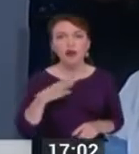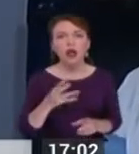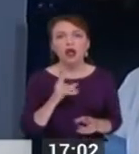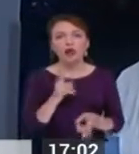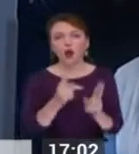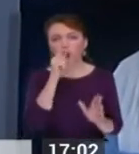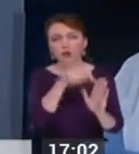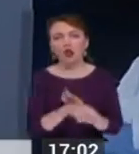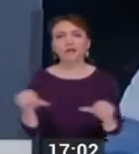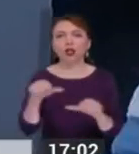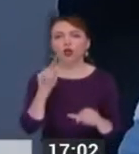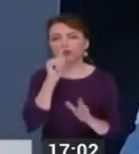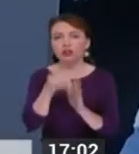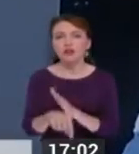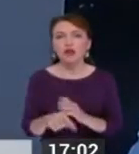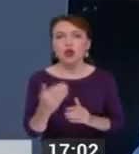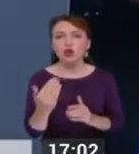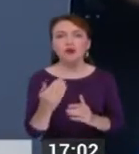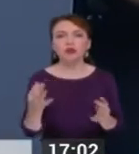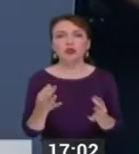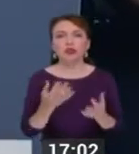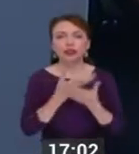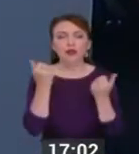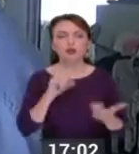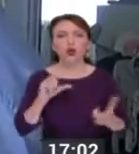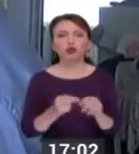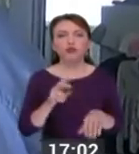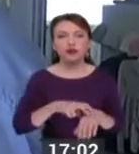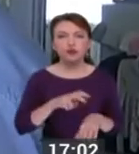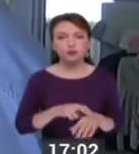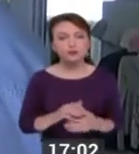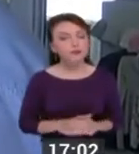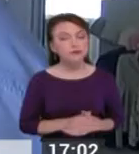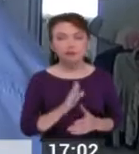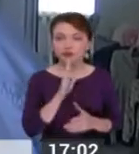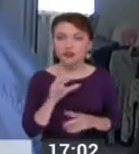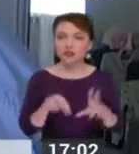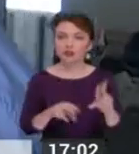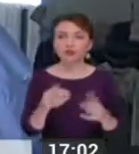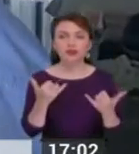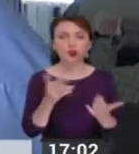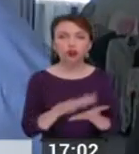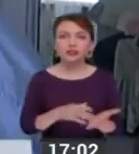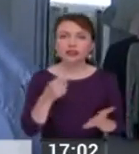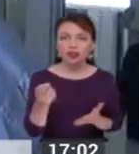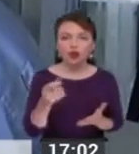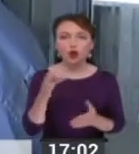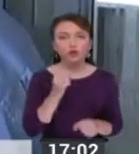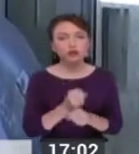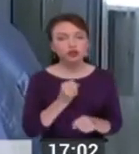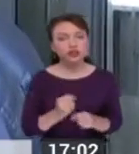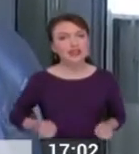кухне или в столовой, и что вам сейчас не предоставили заключение врача. Пані Ірино, я сподіваюся, що ви сьогодні подасте заяву про вчинення